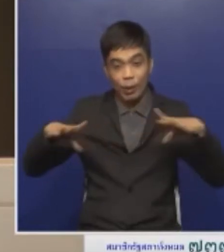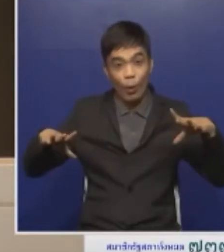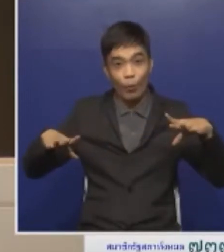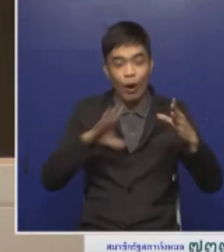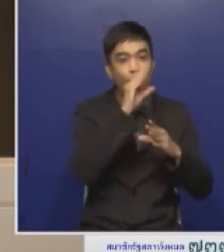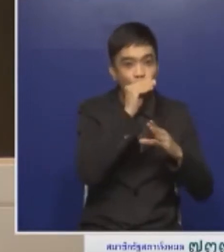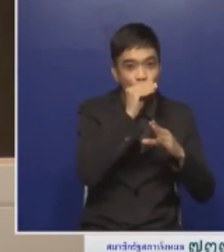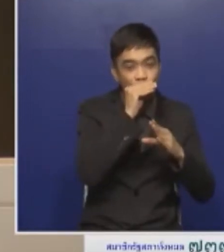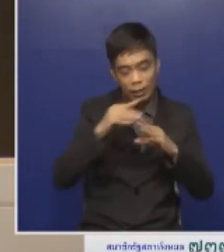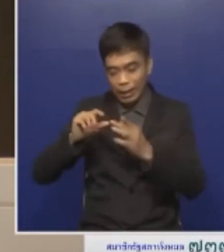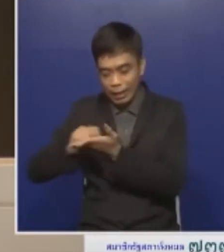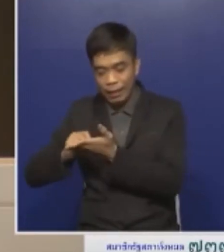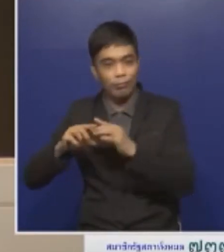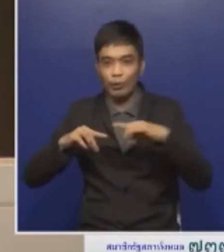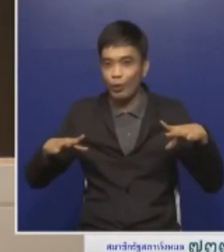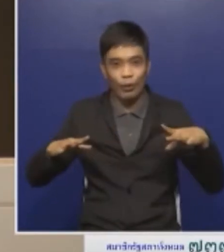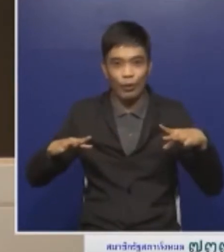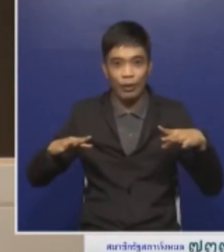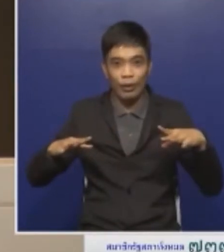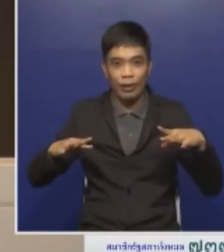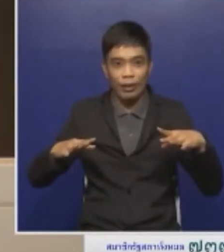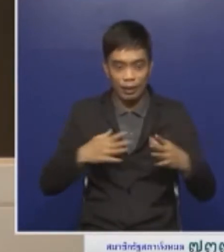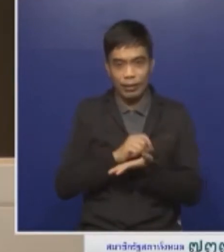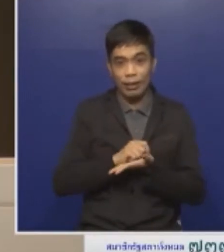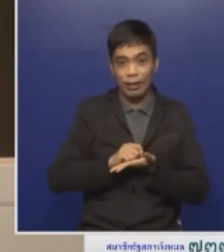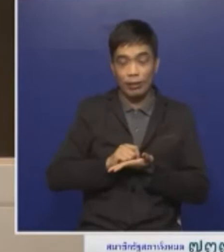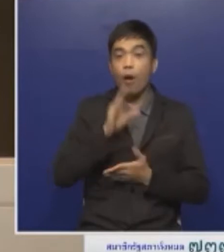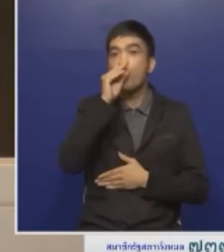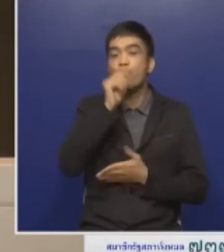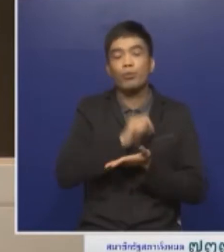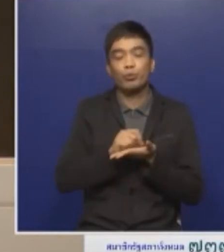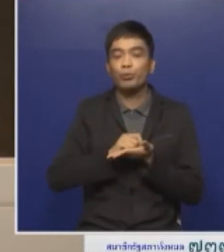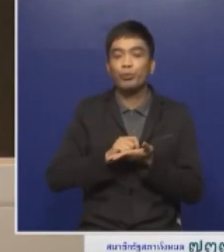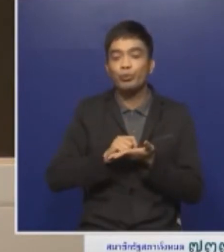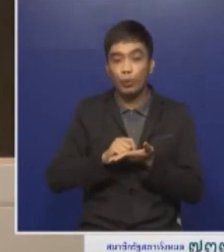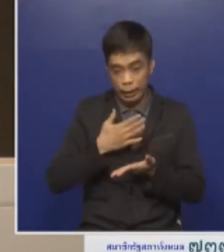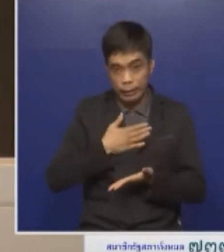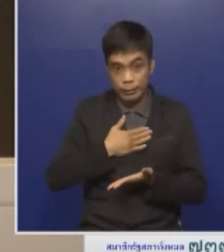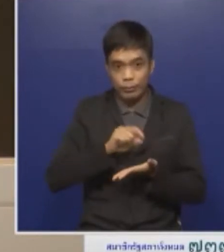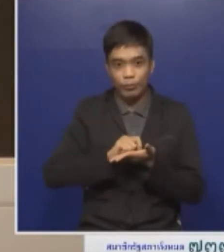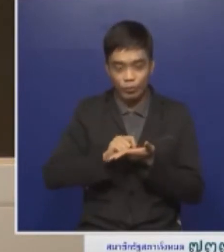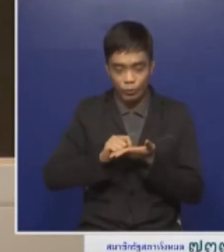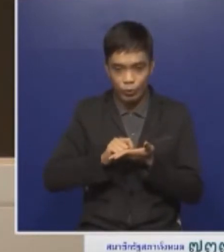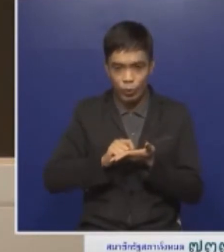งเพระตอนทพี่พรายนั้น ผมจดเลยนะครัพร้พร้อมรอพพ้ออพร้